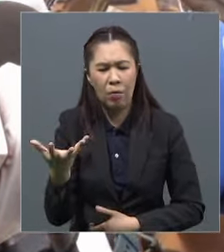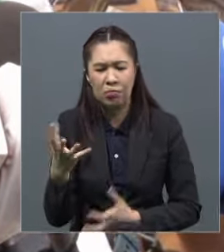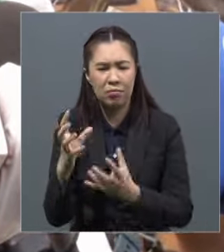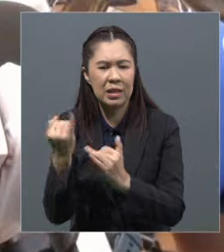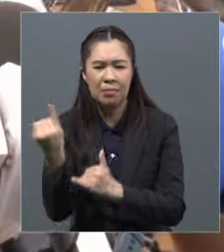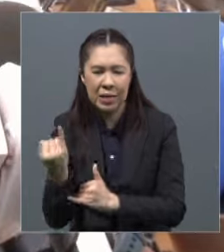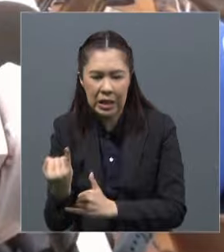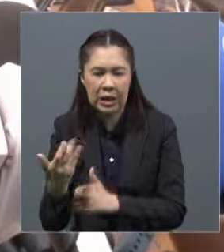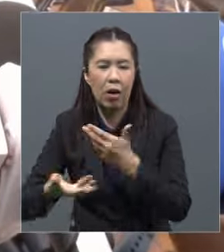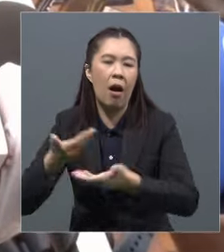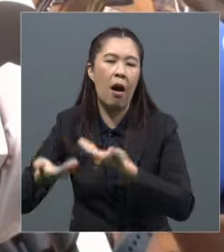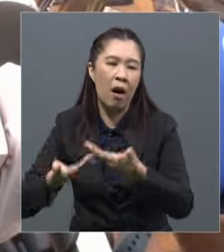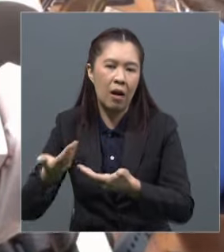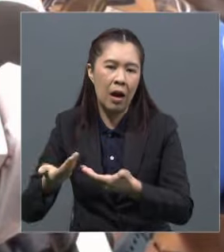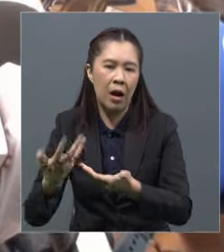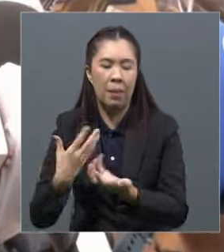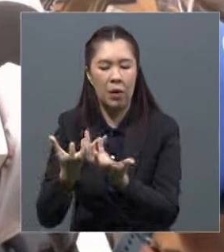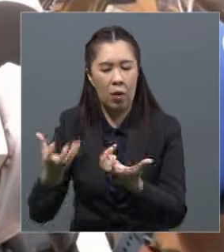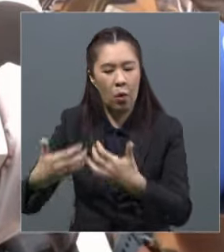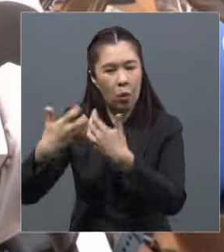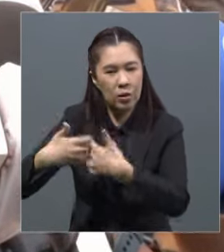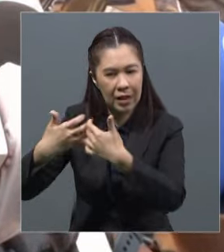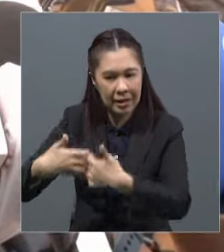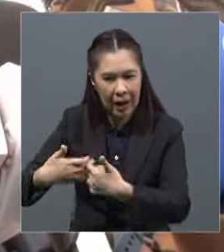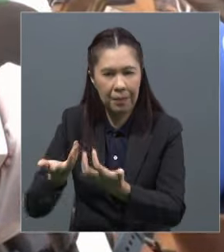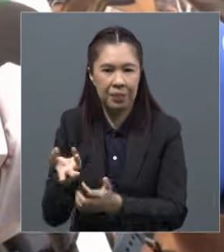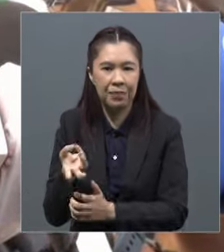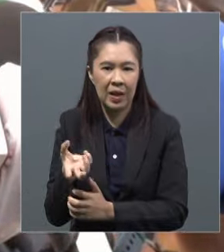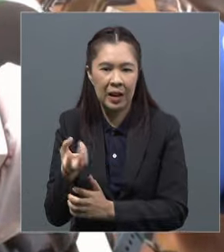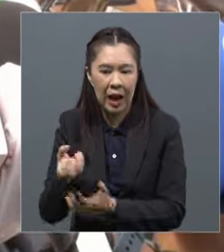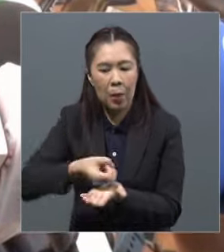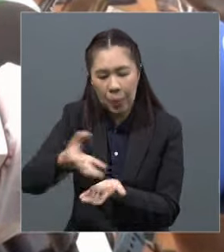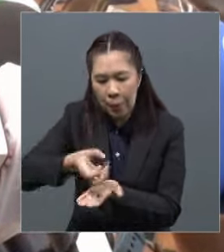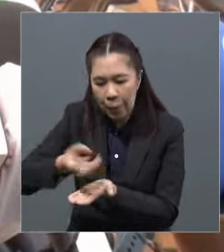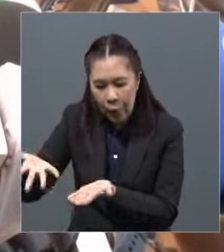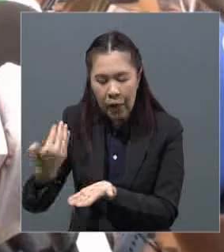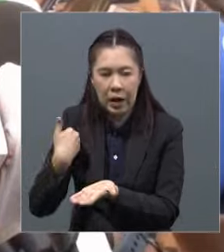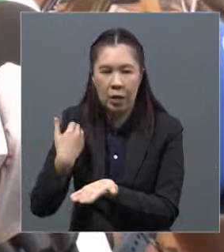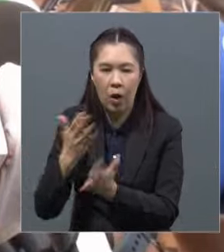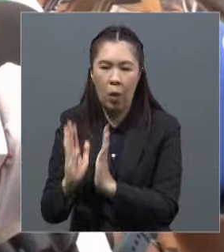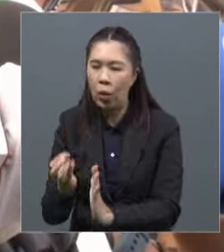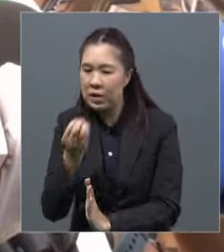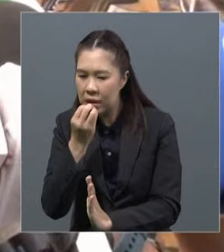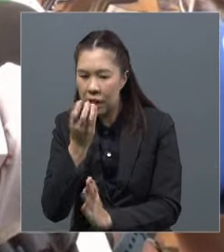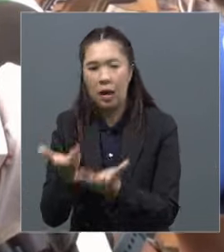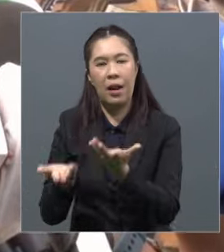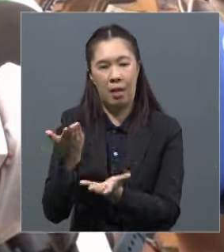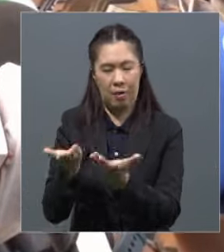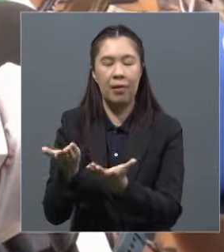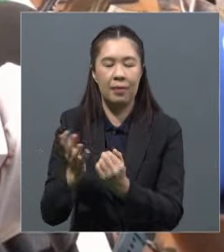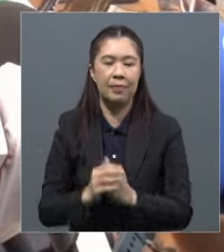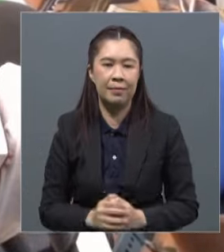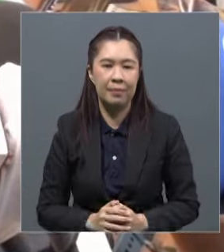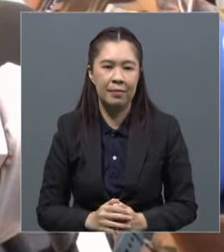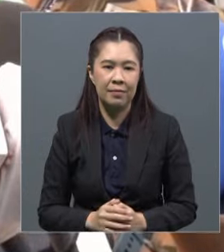ตามสภาพนะครับจะขายเป็นข้าวอุตสาหกรรมจะขายเป็นข้าวปุ๋ยจะขายเป็นข้าวคนกินเนี่ยมันอยู่ที่ข้อเท็จจริงจริงๆนะ